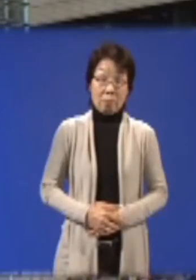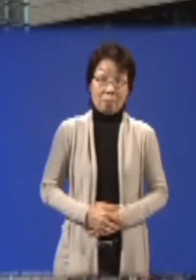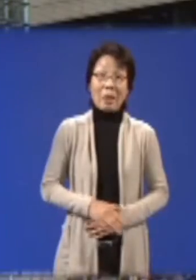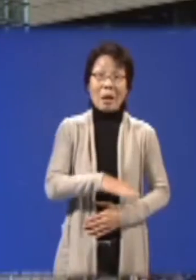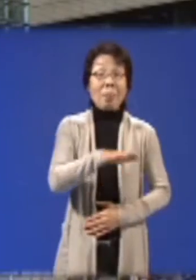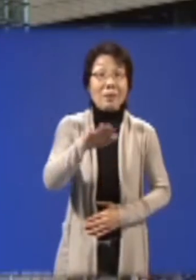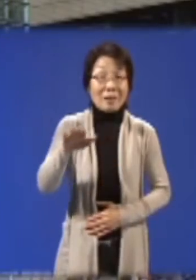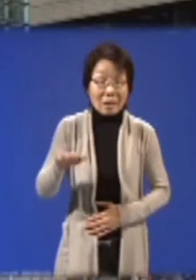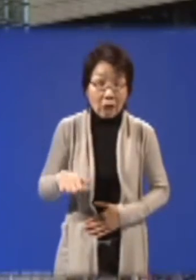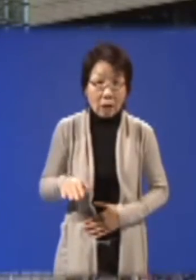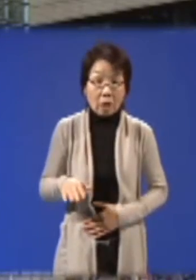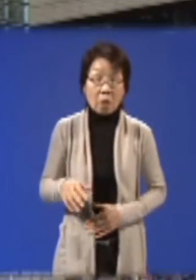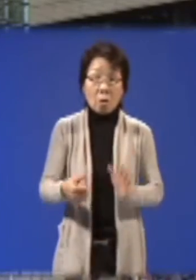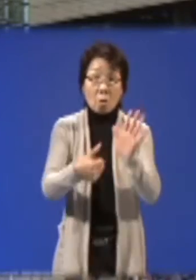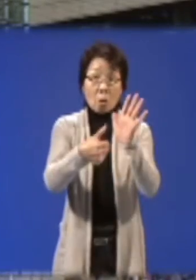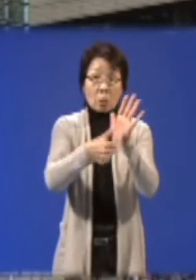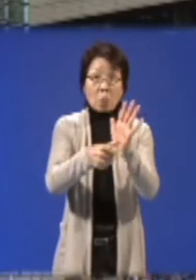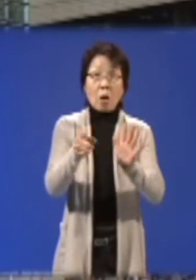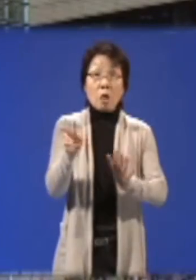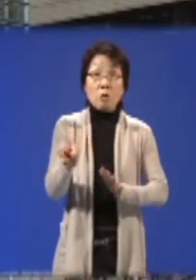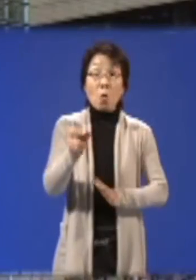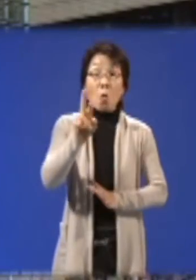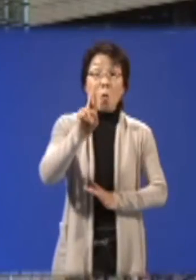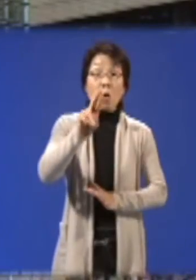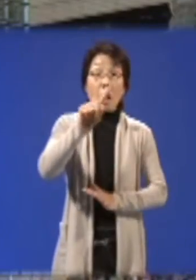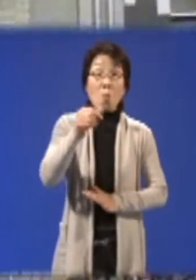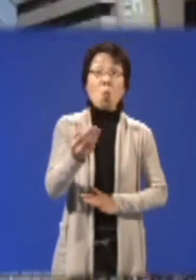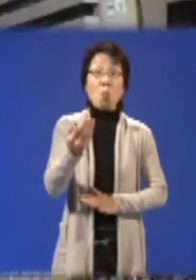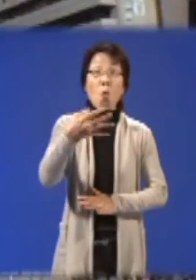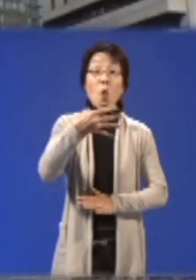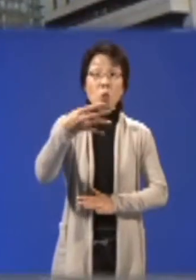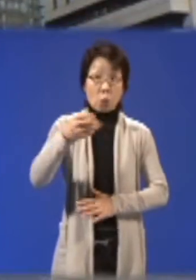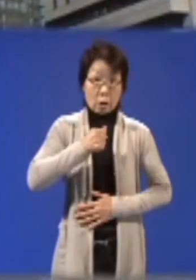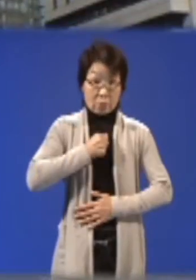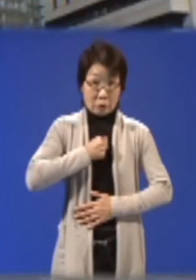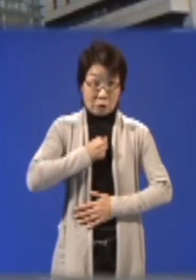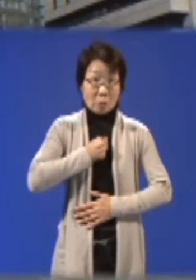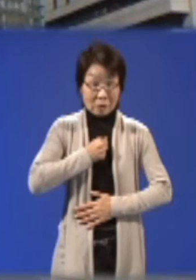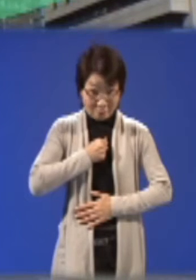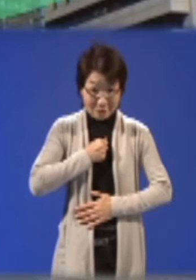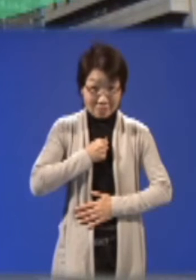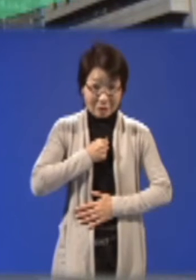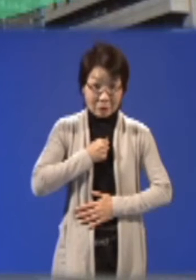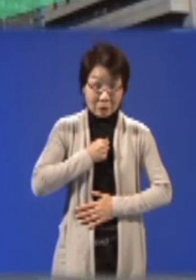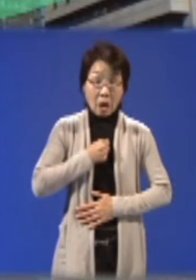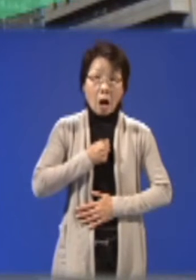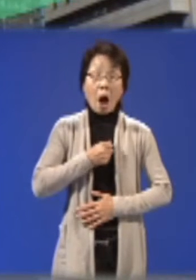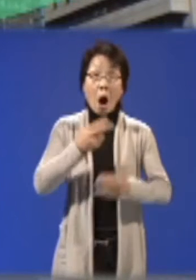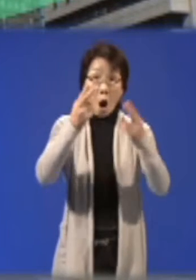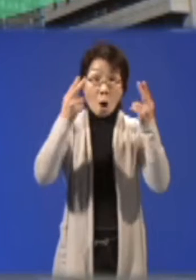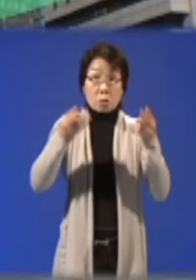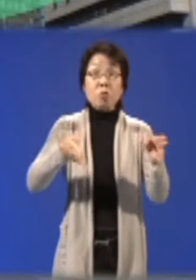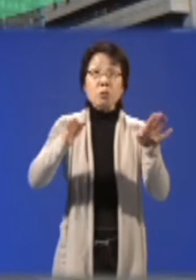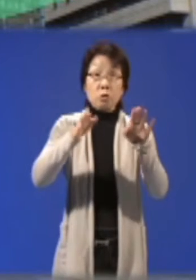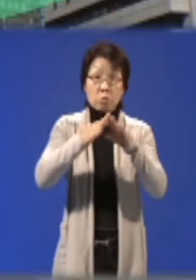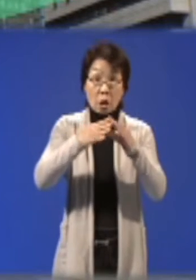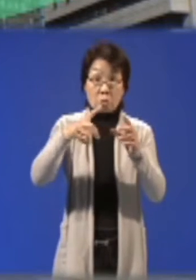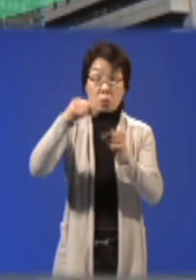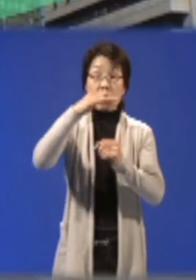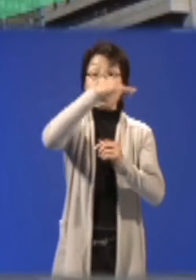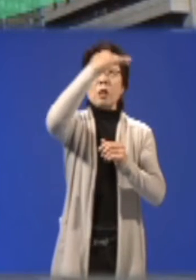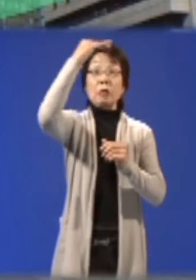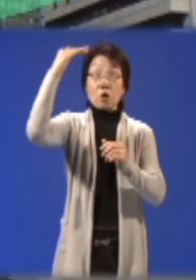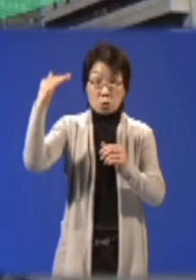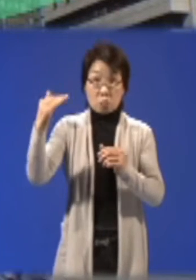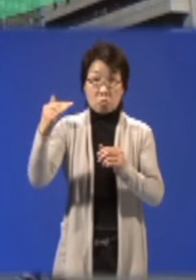皆さん、ソランポ四日市って知ってますか？博物館とプラネタリウム、そして四日